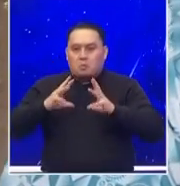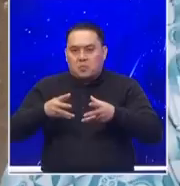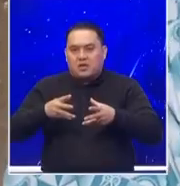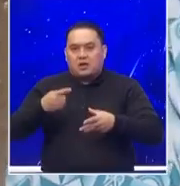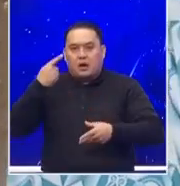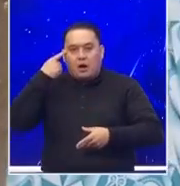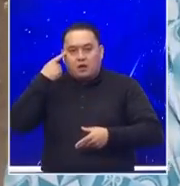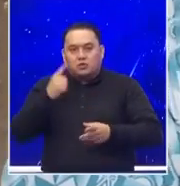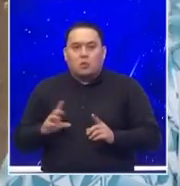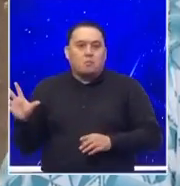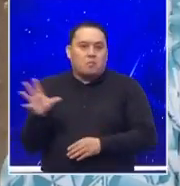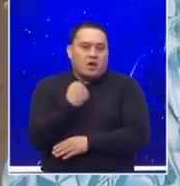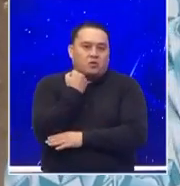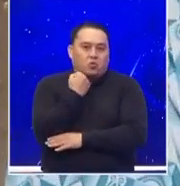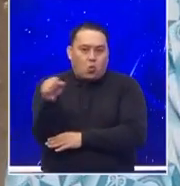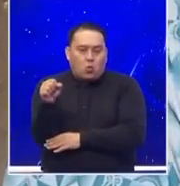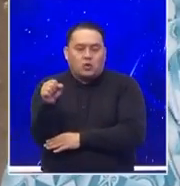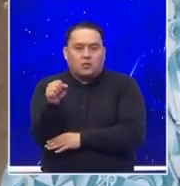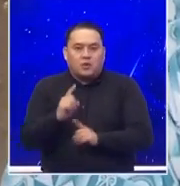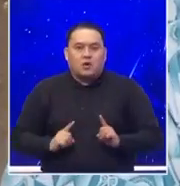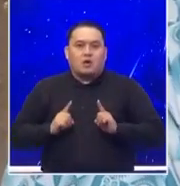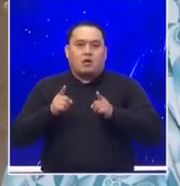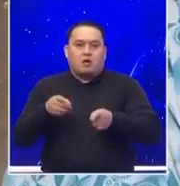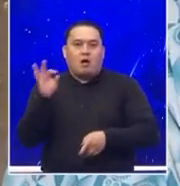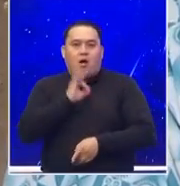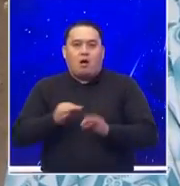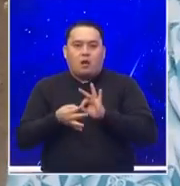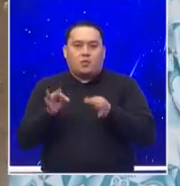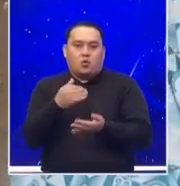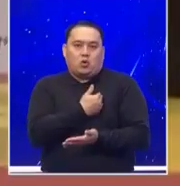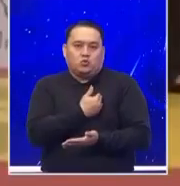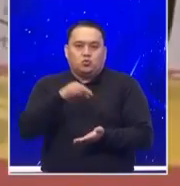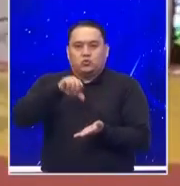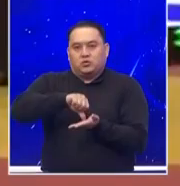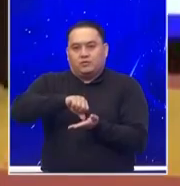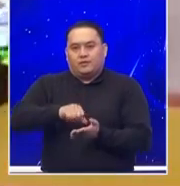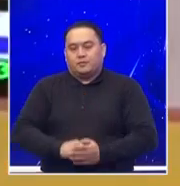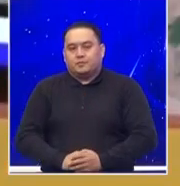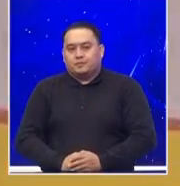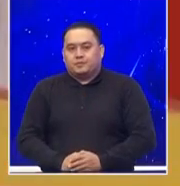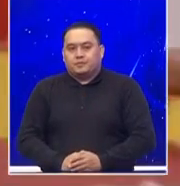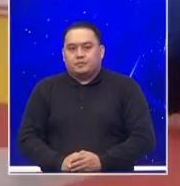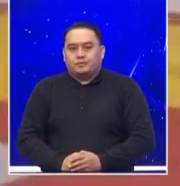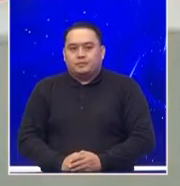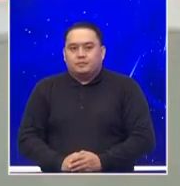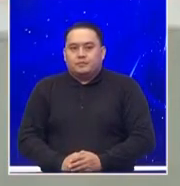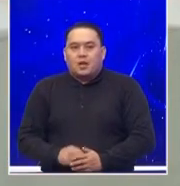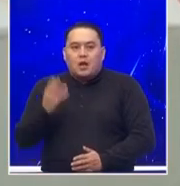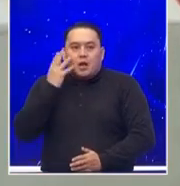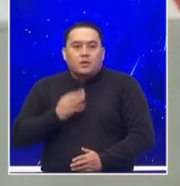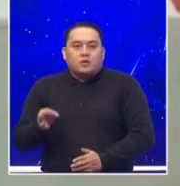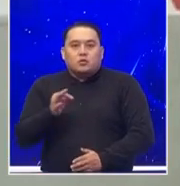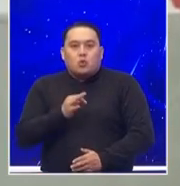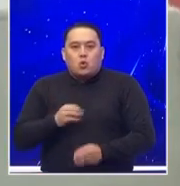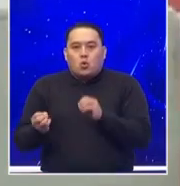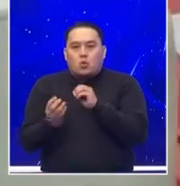чемпионат Азия. Солардың бәрінен орын алып, очко жинап, олимпиадаға іліну. Камила Берліқаштан бөлек ел біріншілігінде Алматы облысының